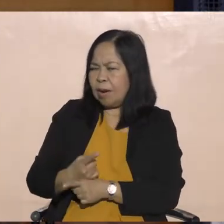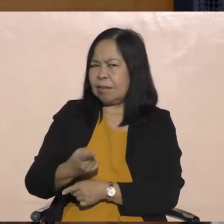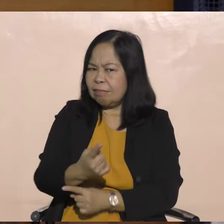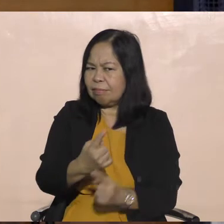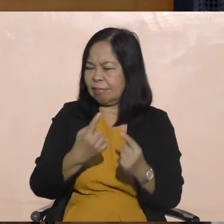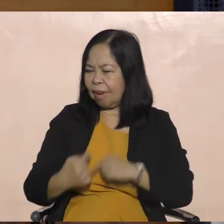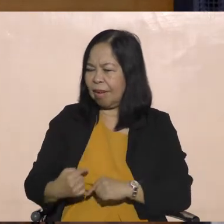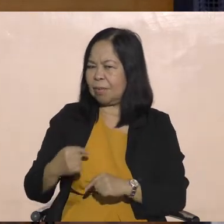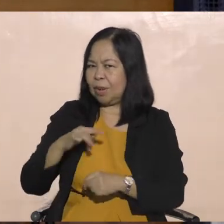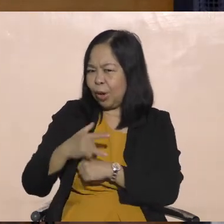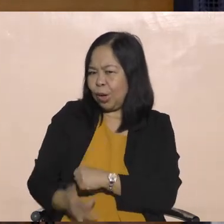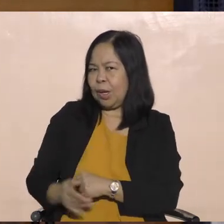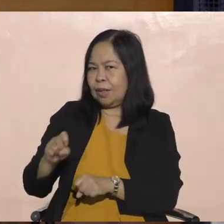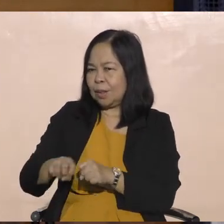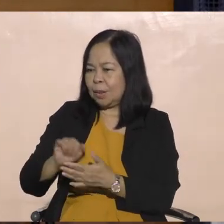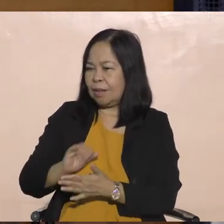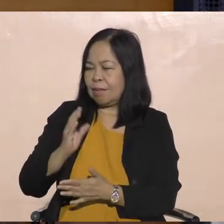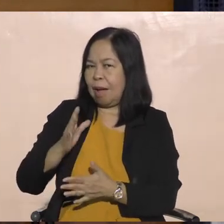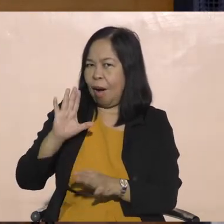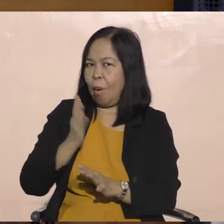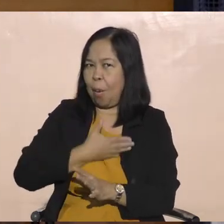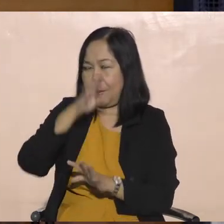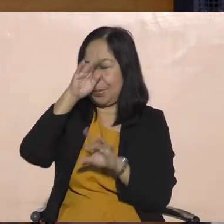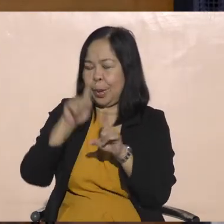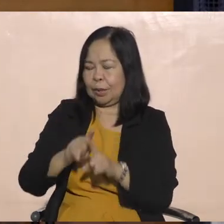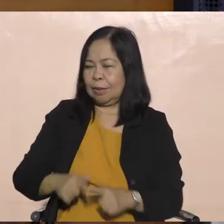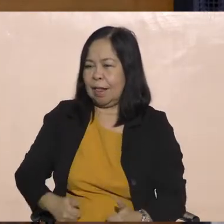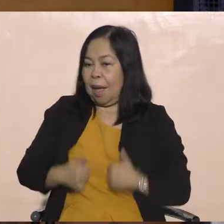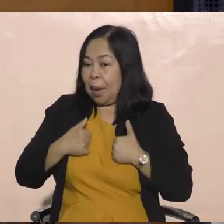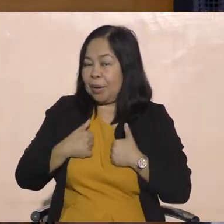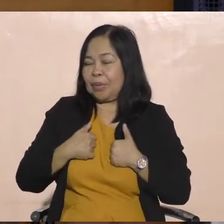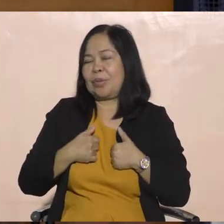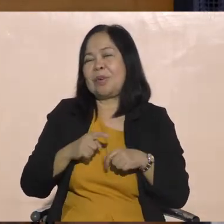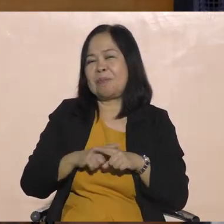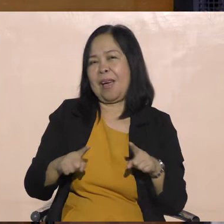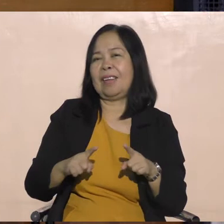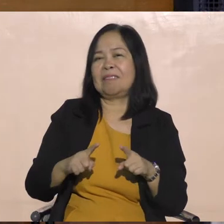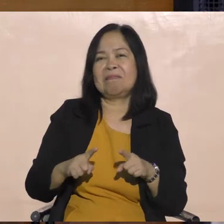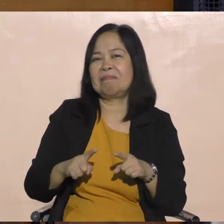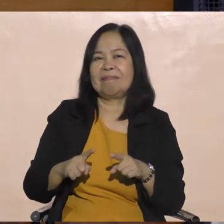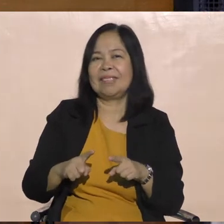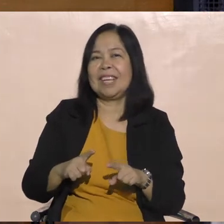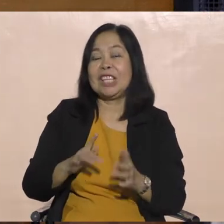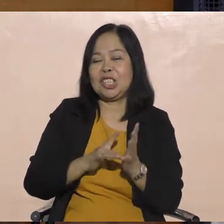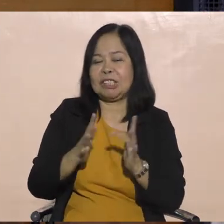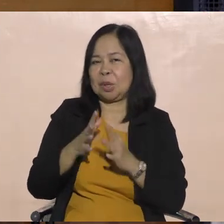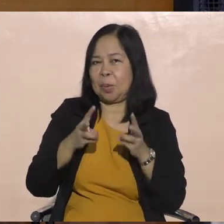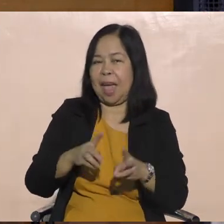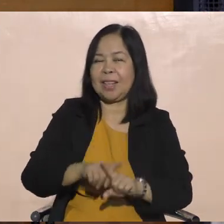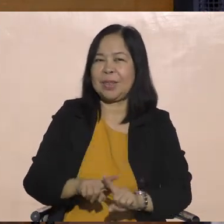sa Ginoo. But you know what? God has His own ways. Hallelujah. To do things.